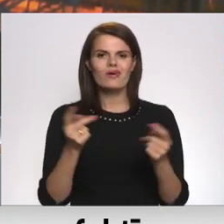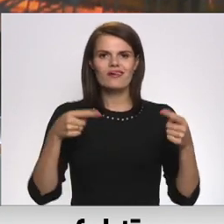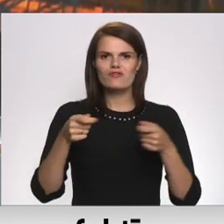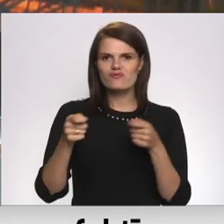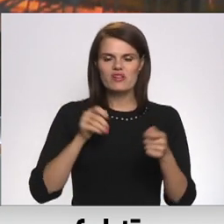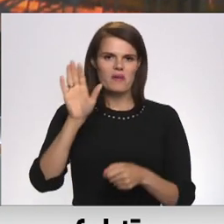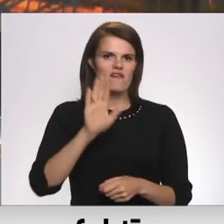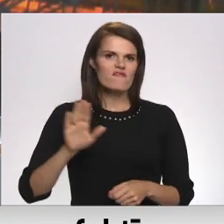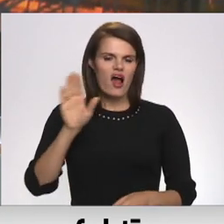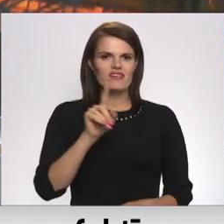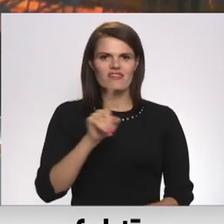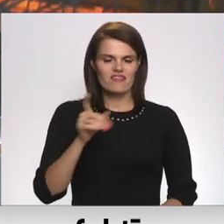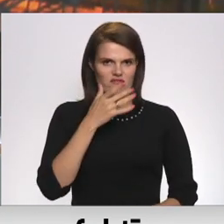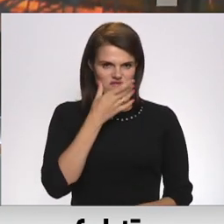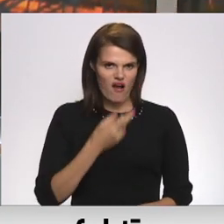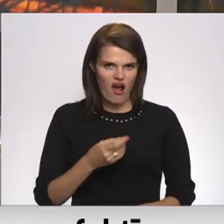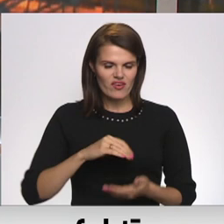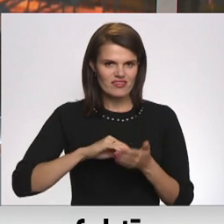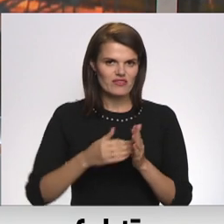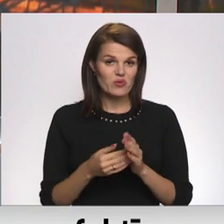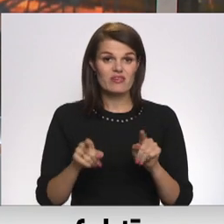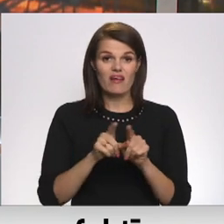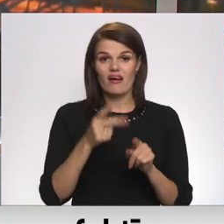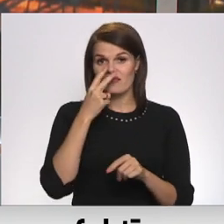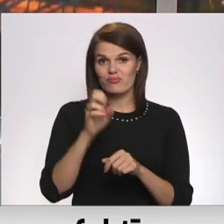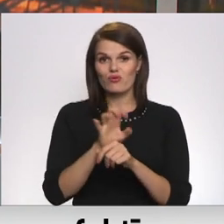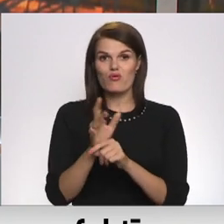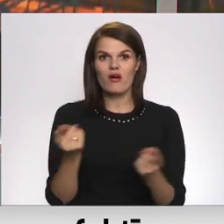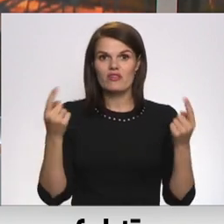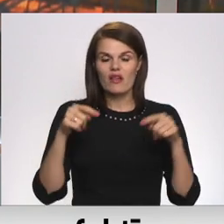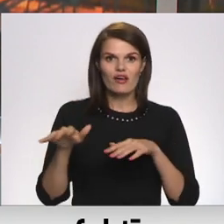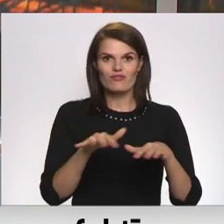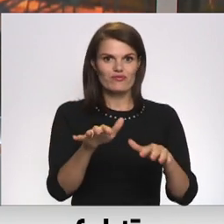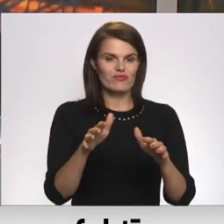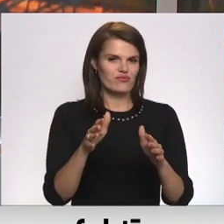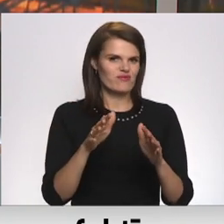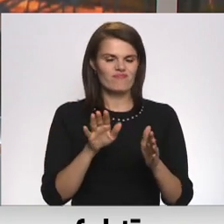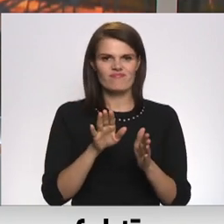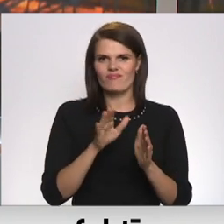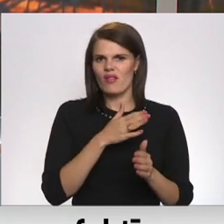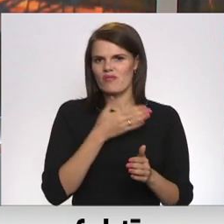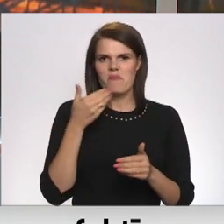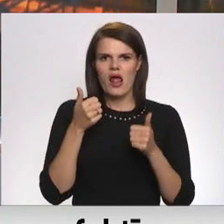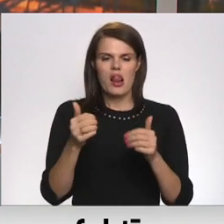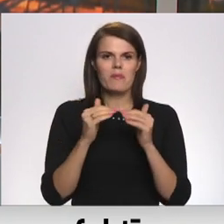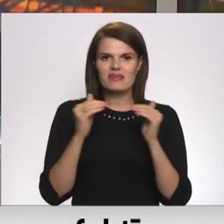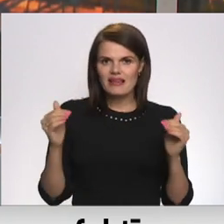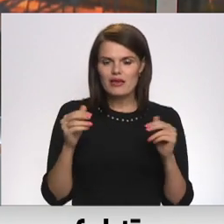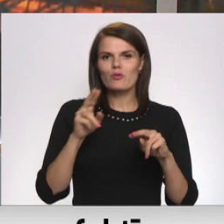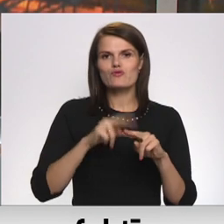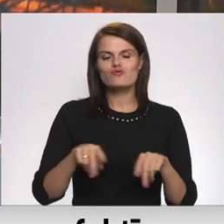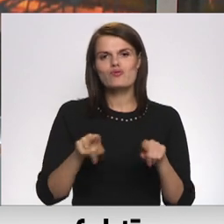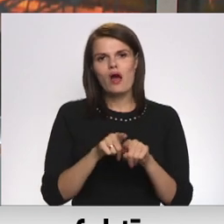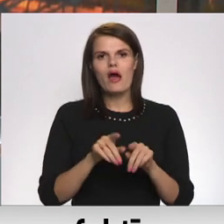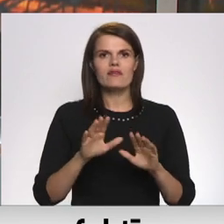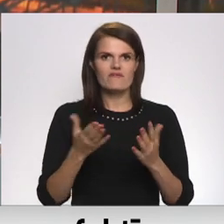gūtu pārliecību gan COVID-19 pandēmijas laikā, gan pētot Latvijas paveikto gatavībai kara un militāra apdraudējuma gadījumam. Plašāk